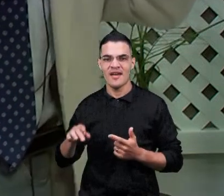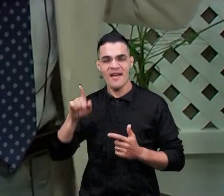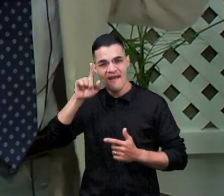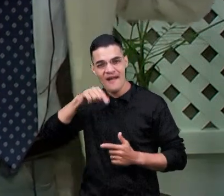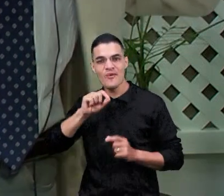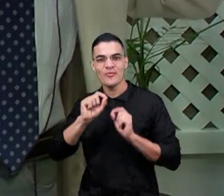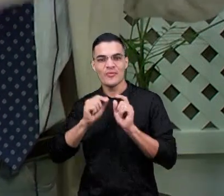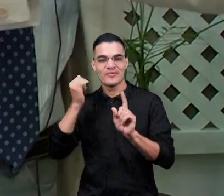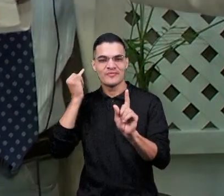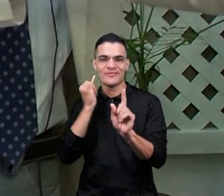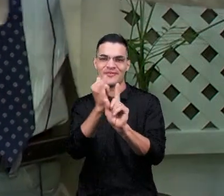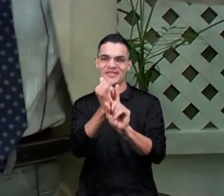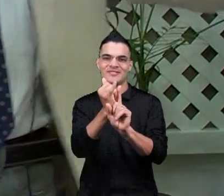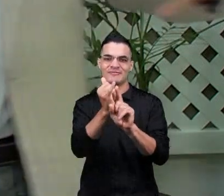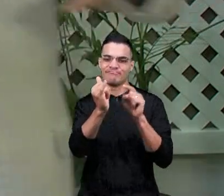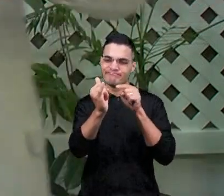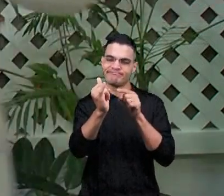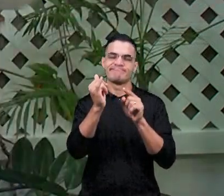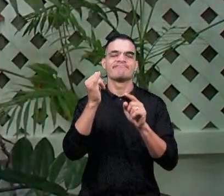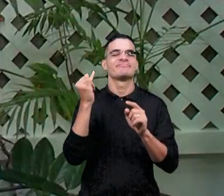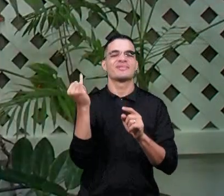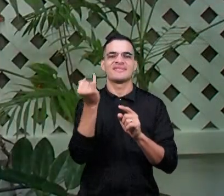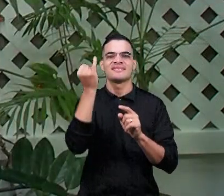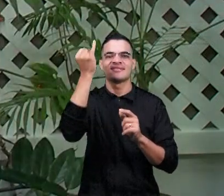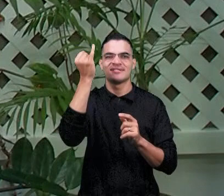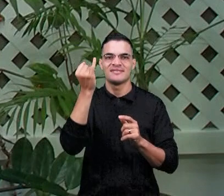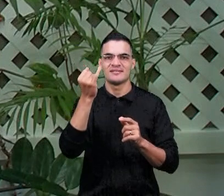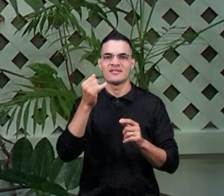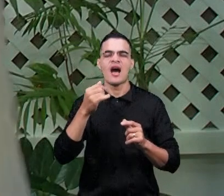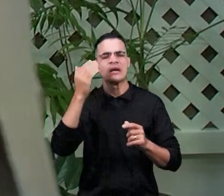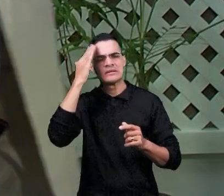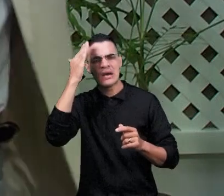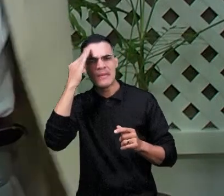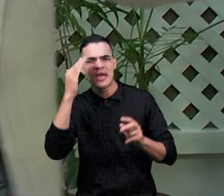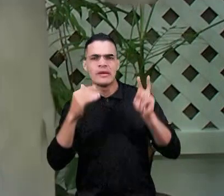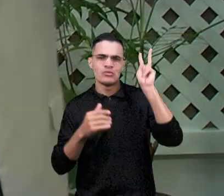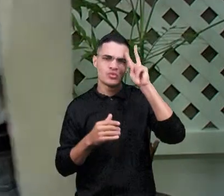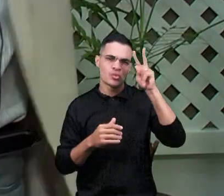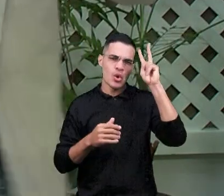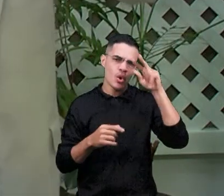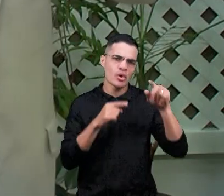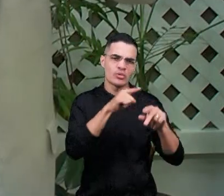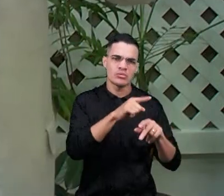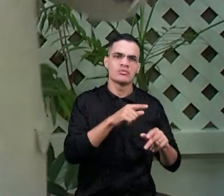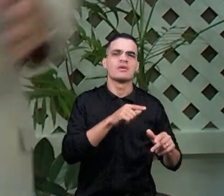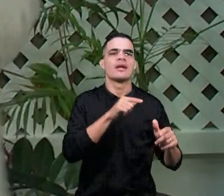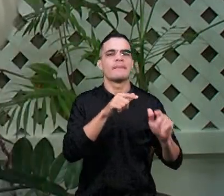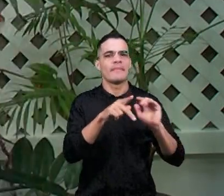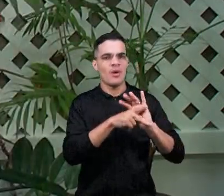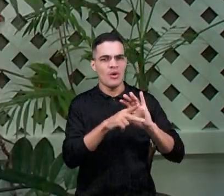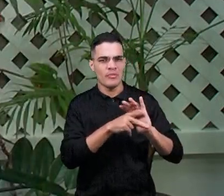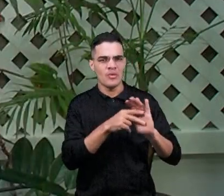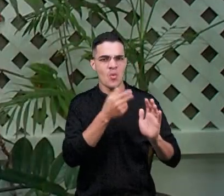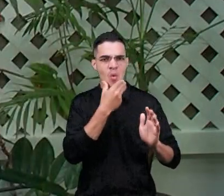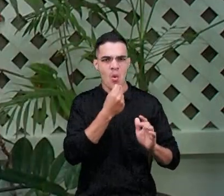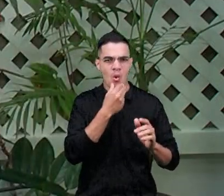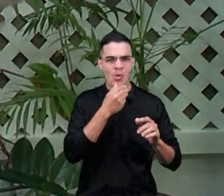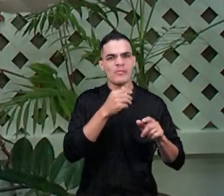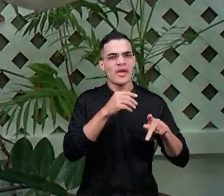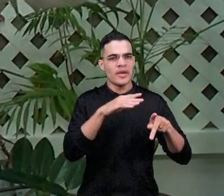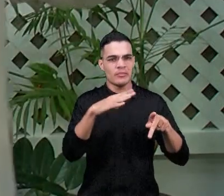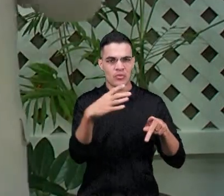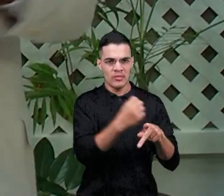est là, il s'écrit. Il est monté dans l'arbre. C'était un jeune homme qui était recouvré des impôts. Il y avait une